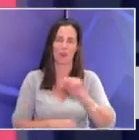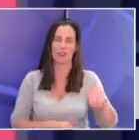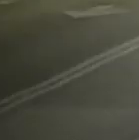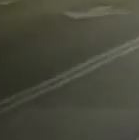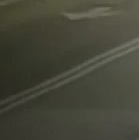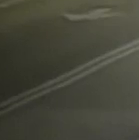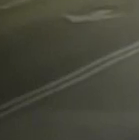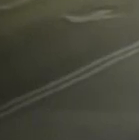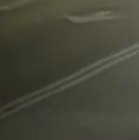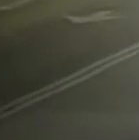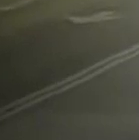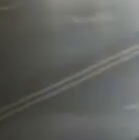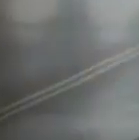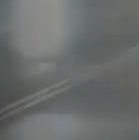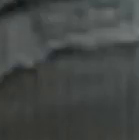הבא.